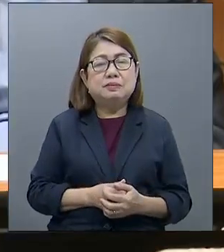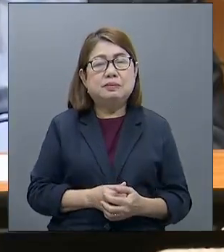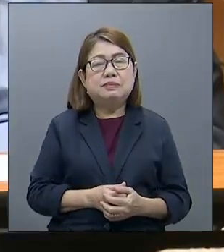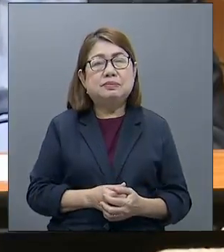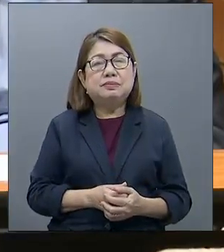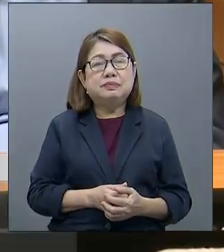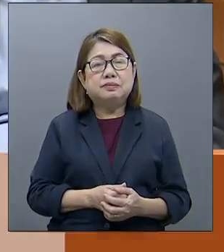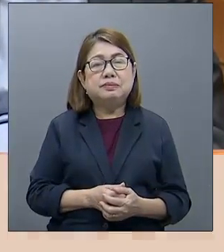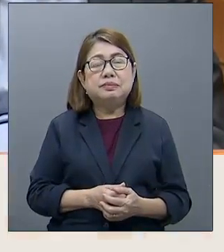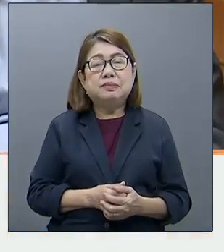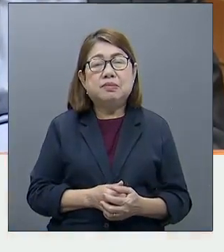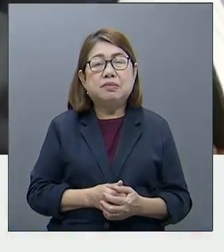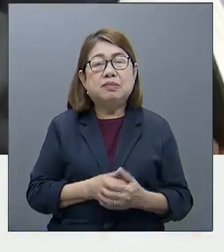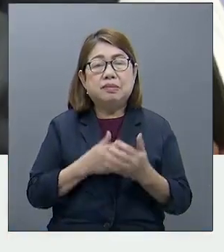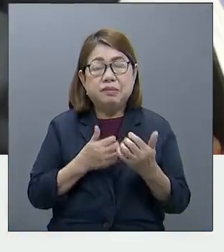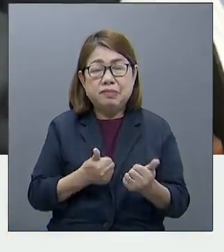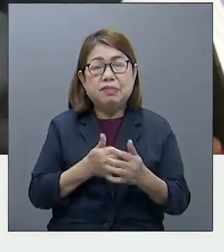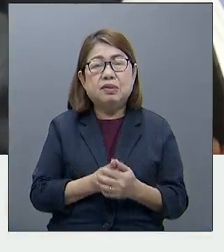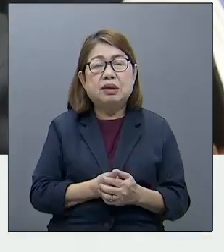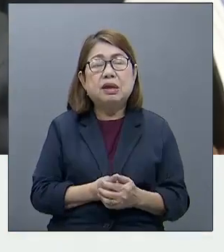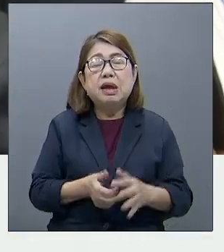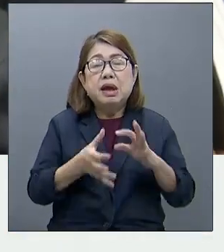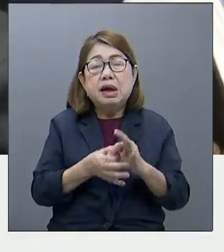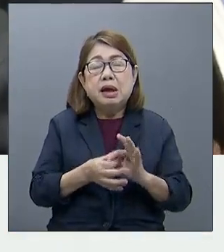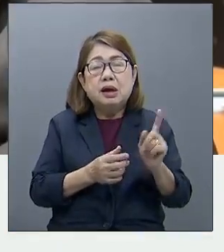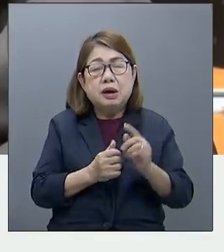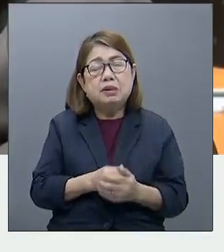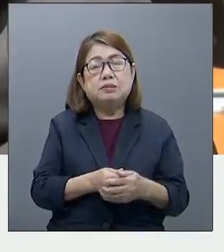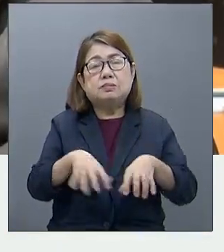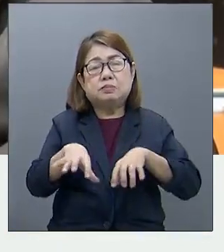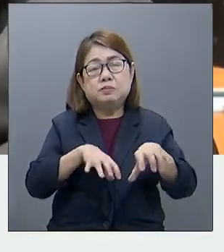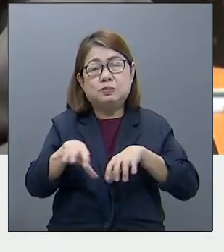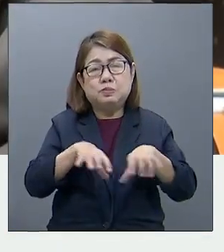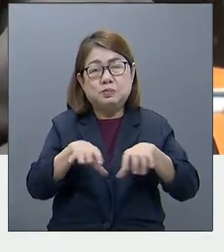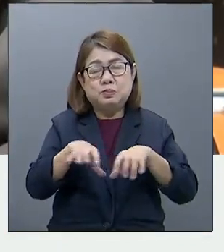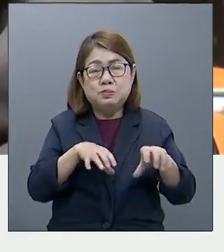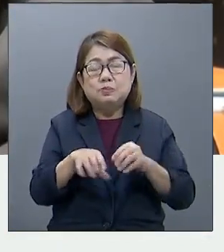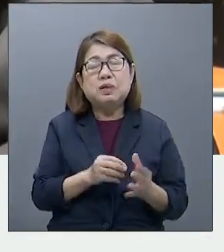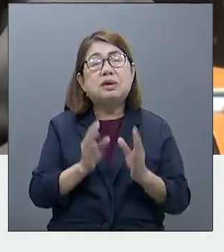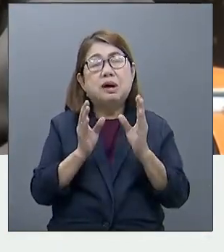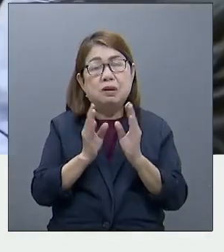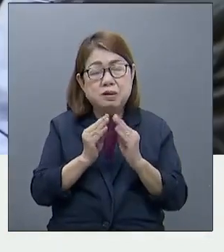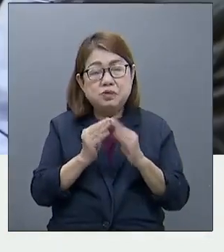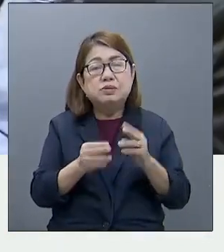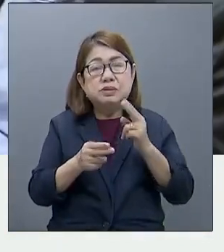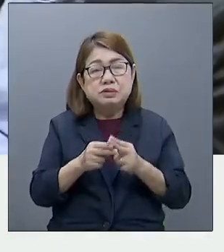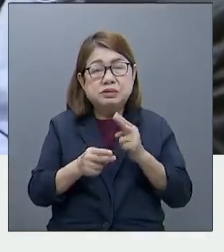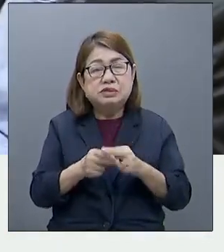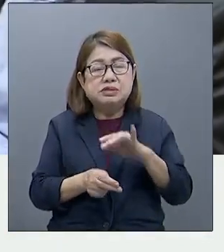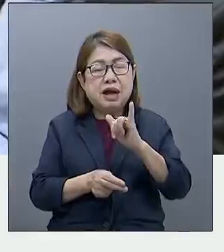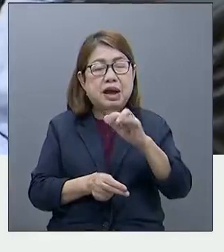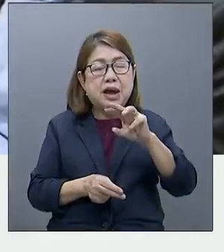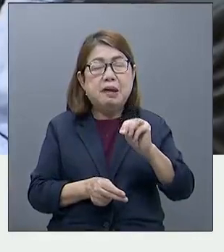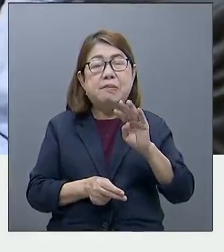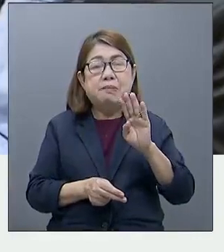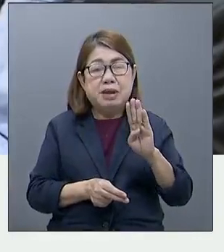World Competitiveness Center ของ International Institute for Management Development หรือว่า IMD Switzerland นะคะระบุว่าสาเหตุ